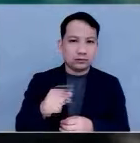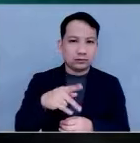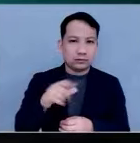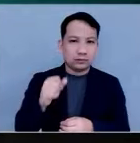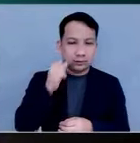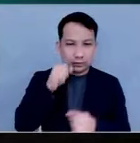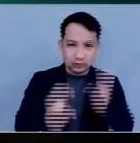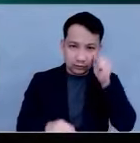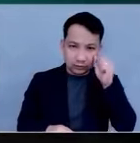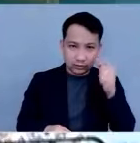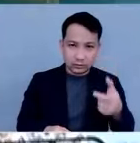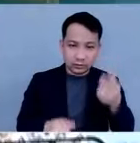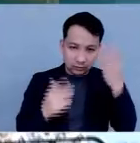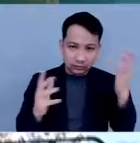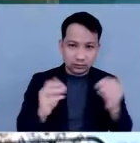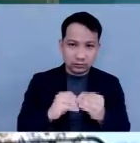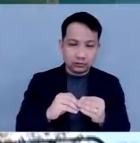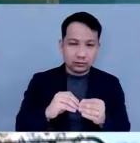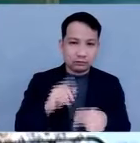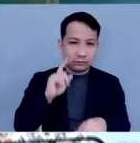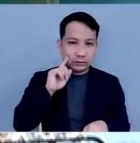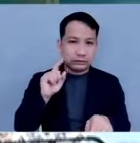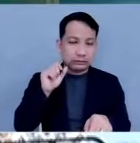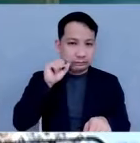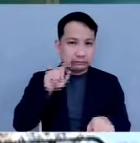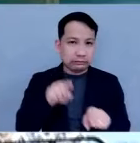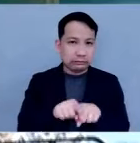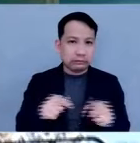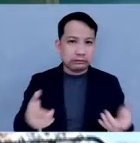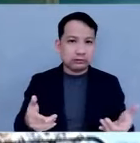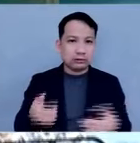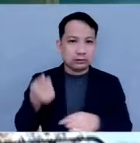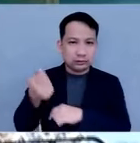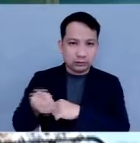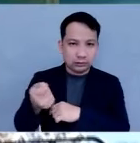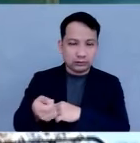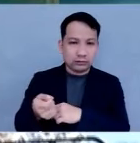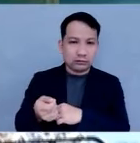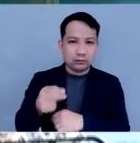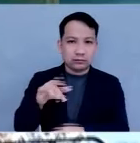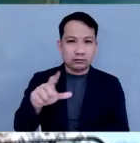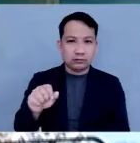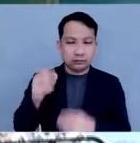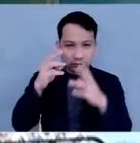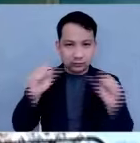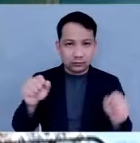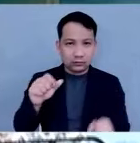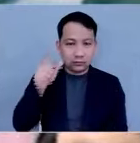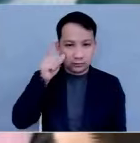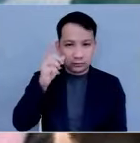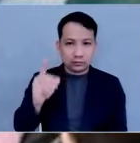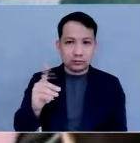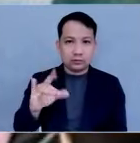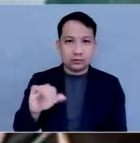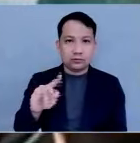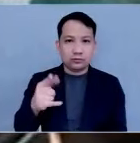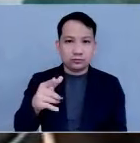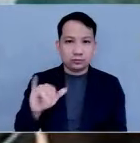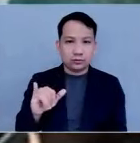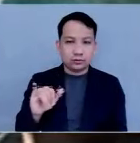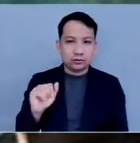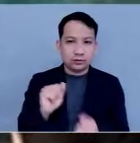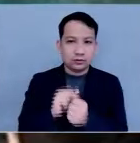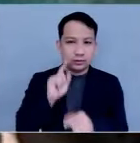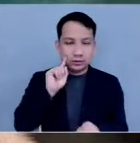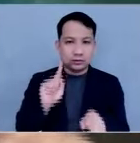Guo na sinasabing kapatid ng alkalde. Nasa hearing din si Sual Pangasinan Mayor Lisel Dodong Kalugay at ang kapatid ni